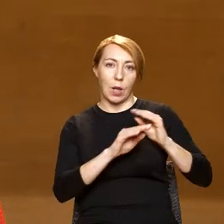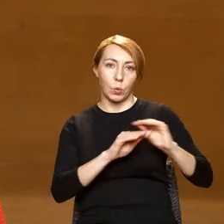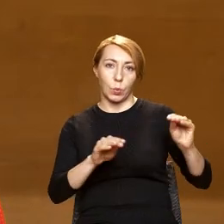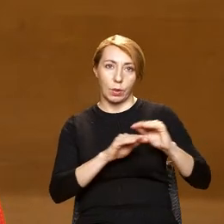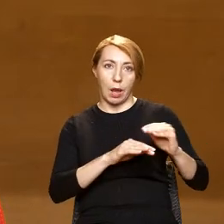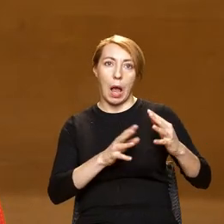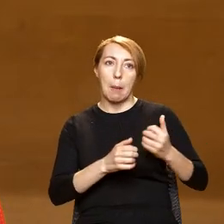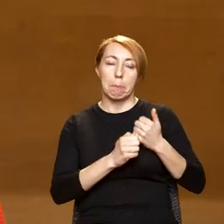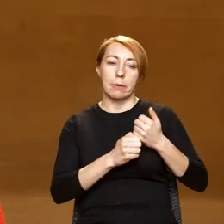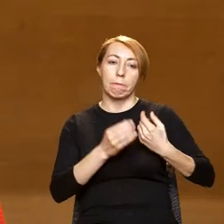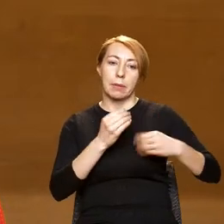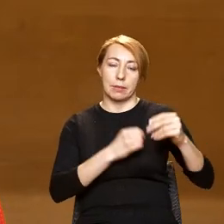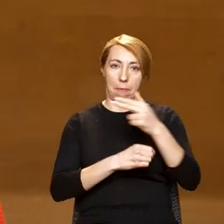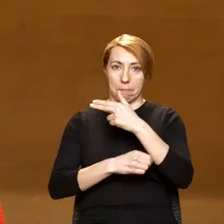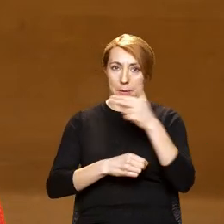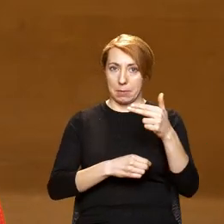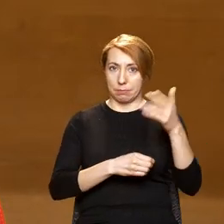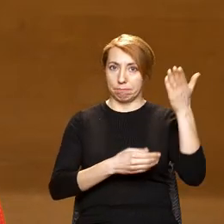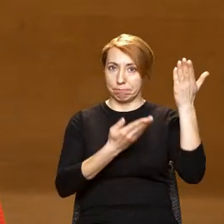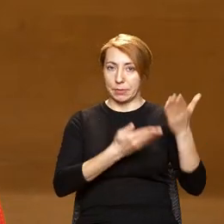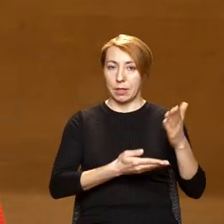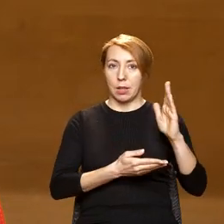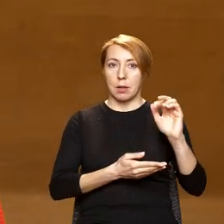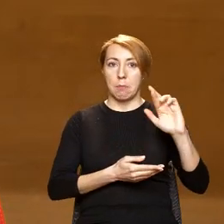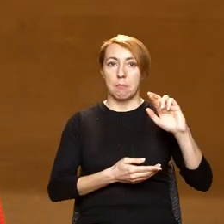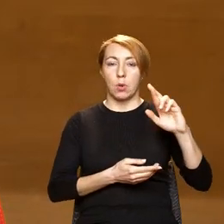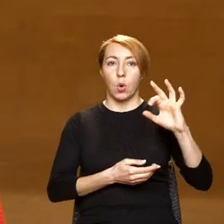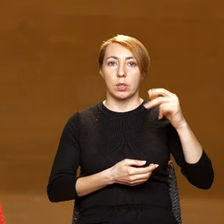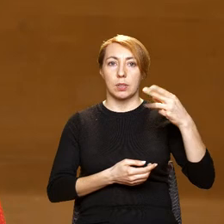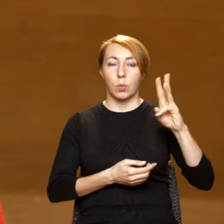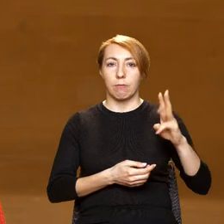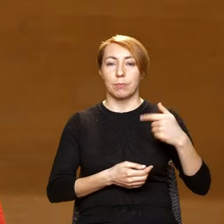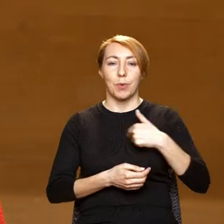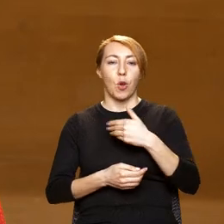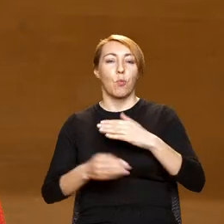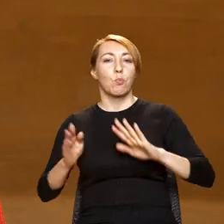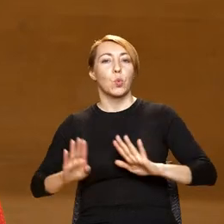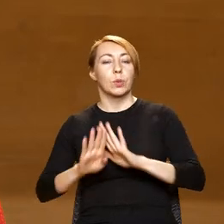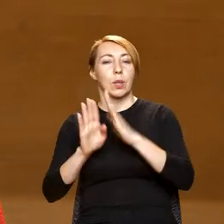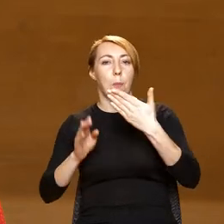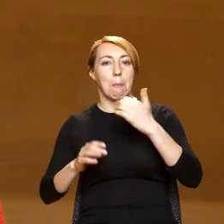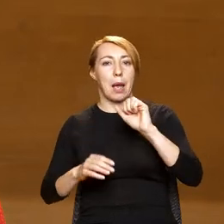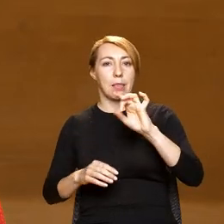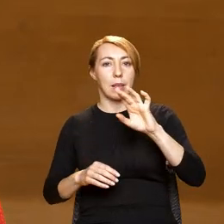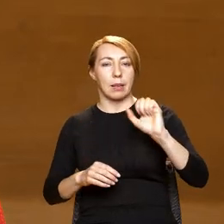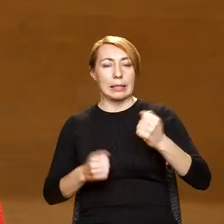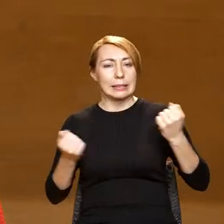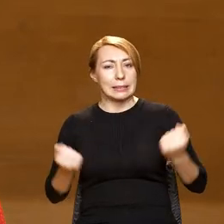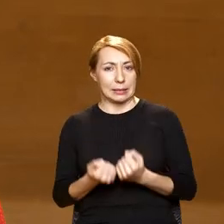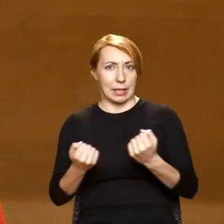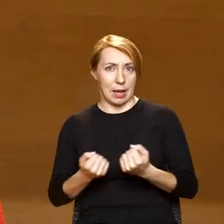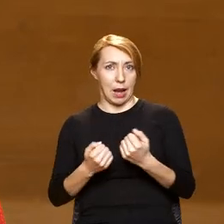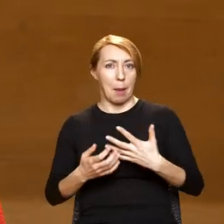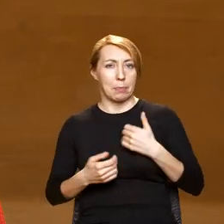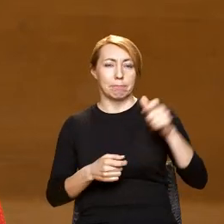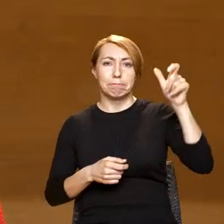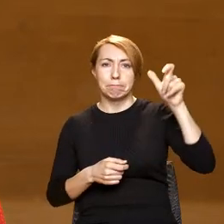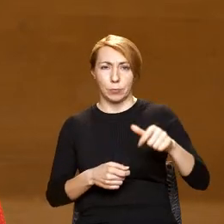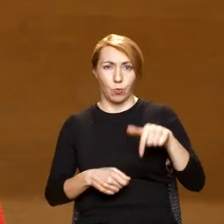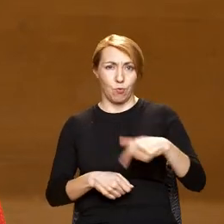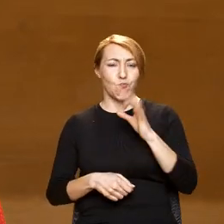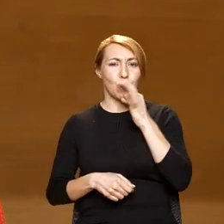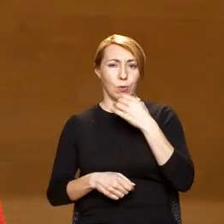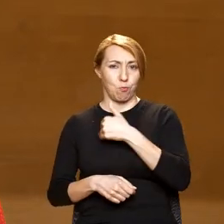tematu Bronisława Piłsudskiego. Muzeum Manga od lat czyni starania po to, żeby ta postać była znana